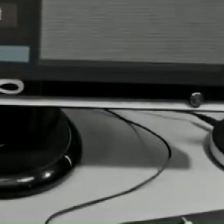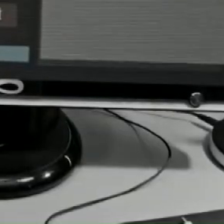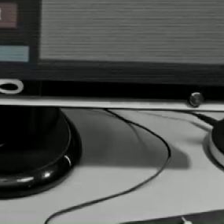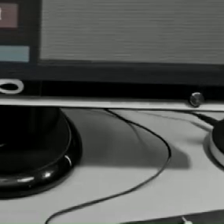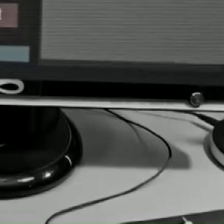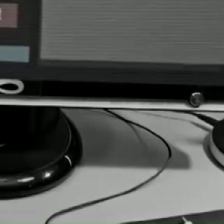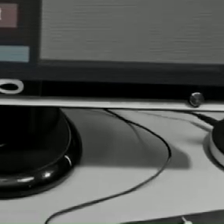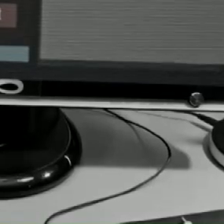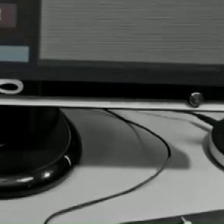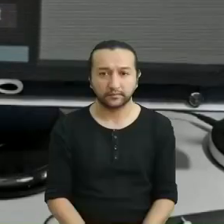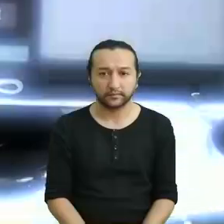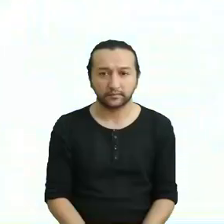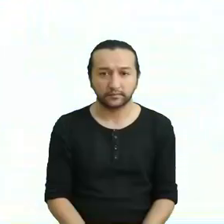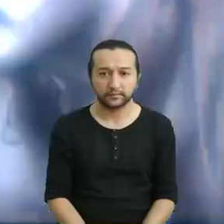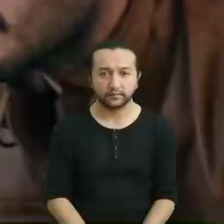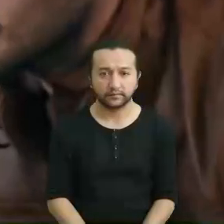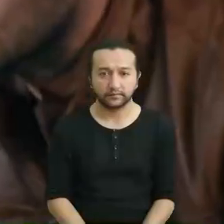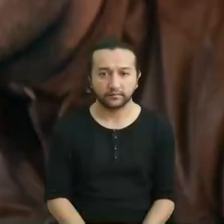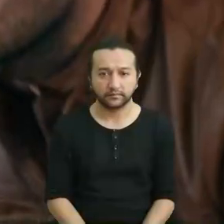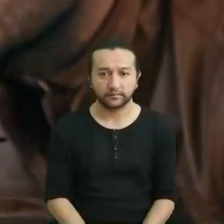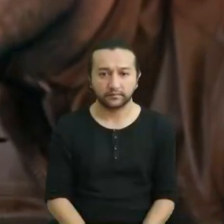engellendi. Şu an.